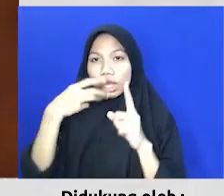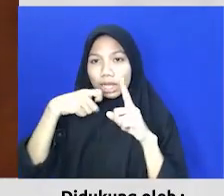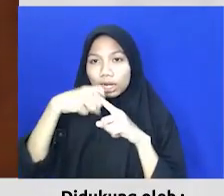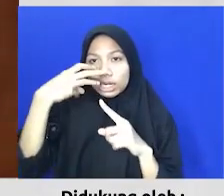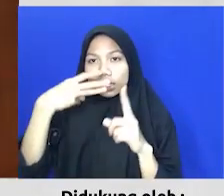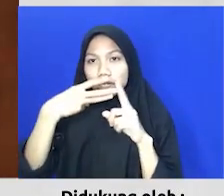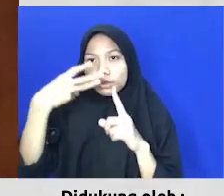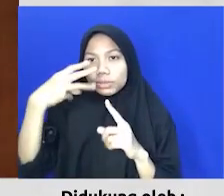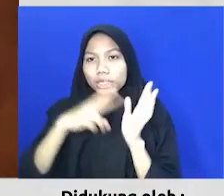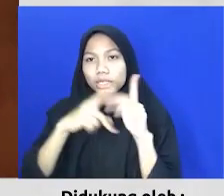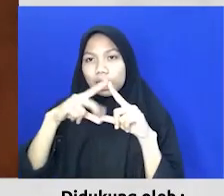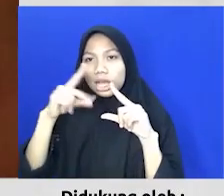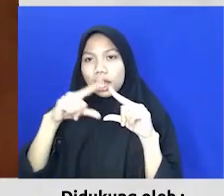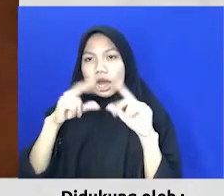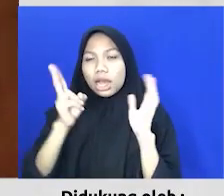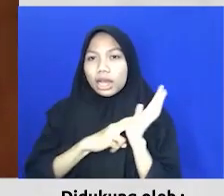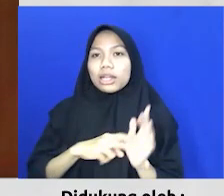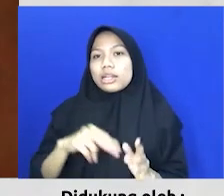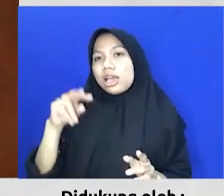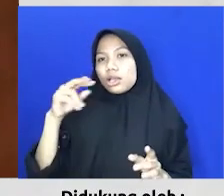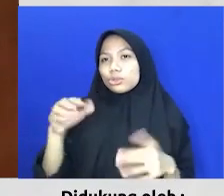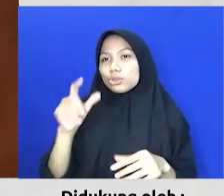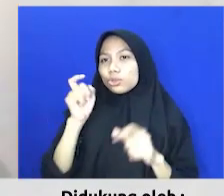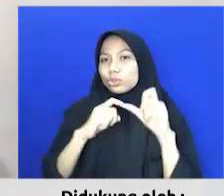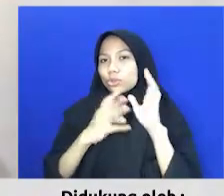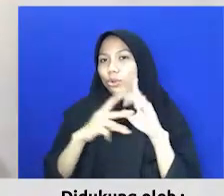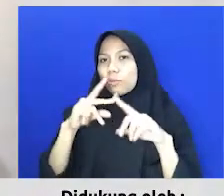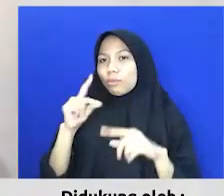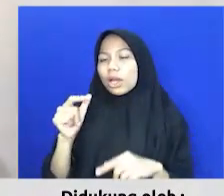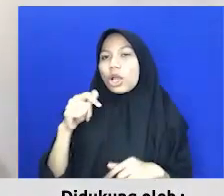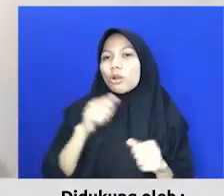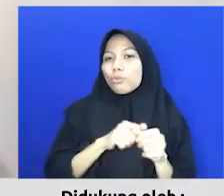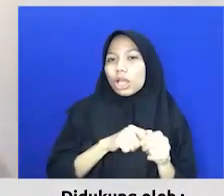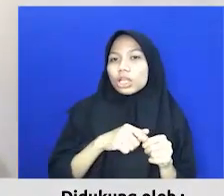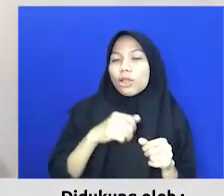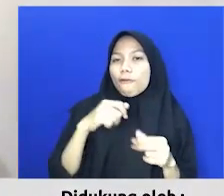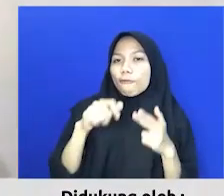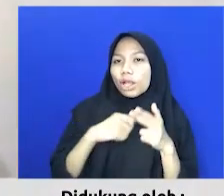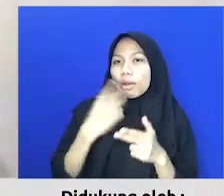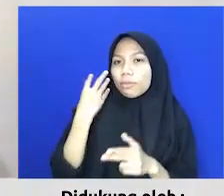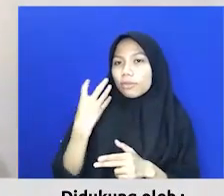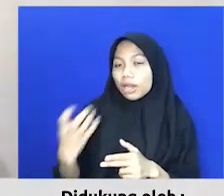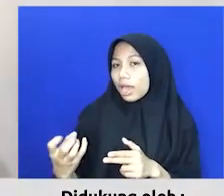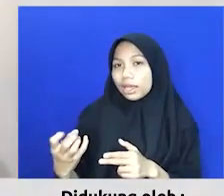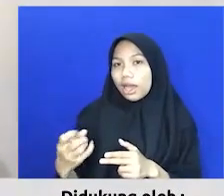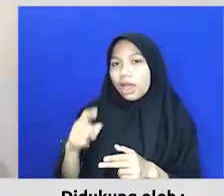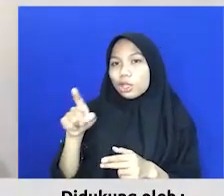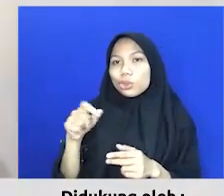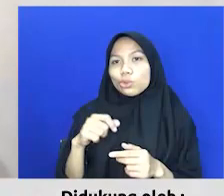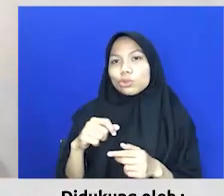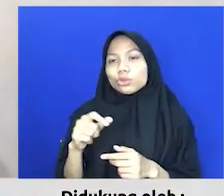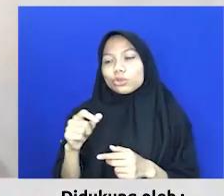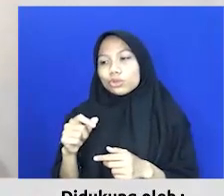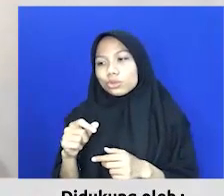orang di daerah itu tidak suka nonton film, atau kan memang penulis atau apa tidak bisa